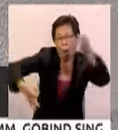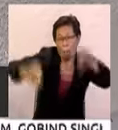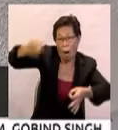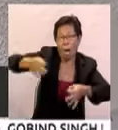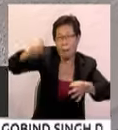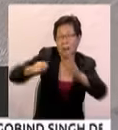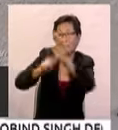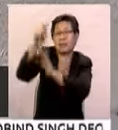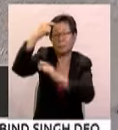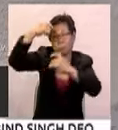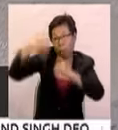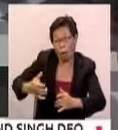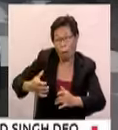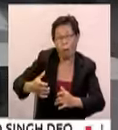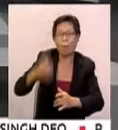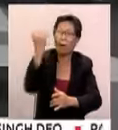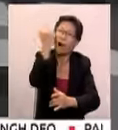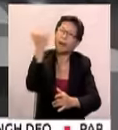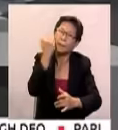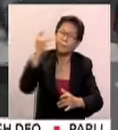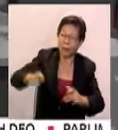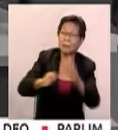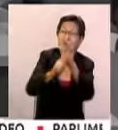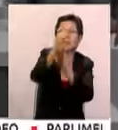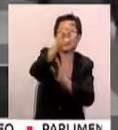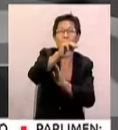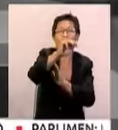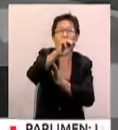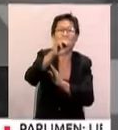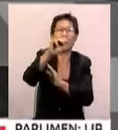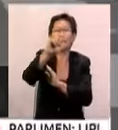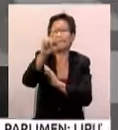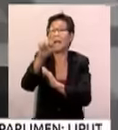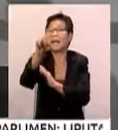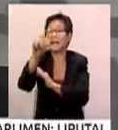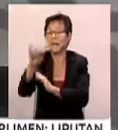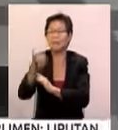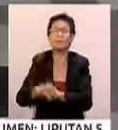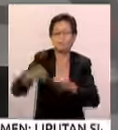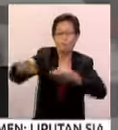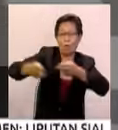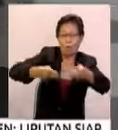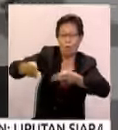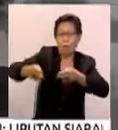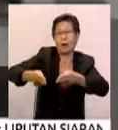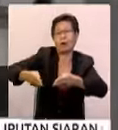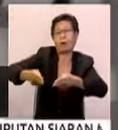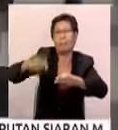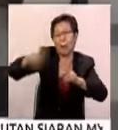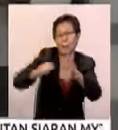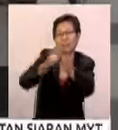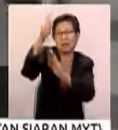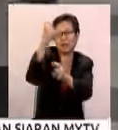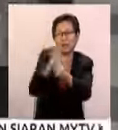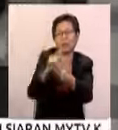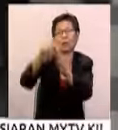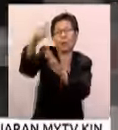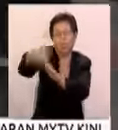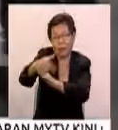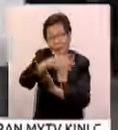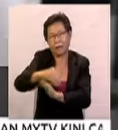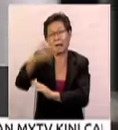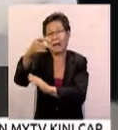Tinggi. Keputusan itu dibuat Hakim Mahkamah Tinggi Muhammad Zaini Mazlan. Tarikh pengurusan kes di Mahkamah Tinggi akan ditetapkan kemudian